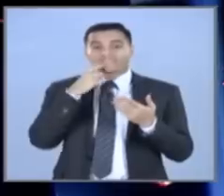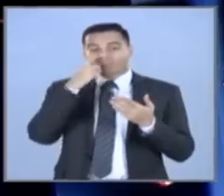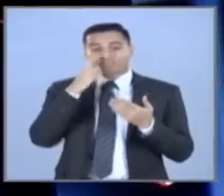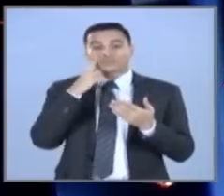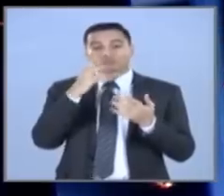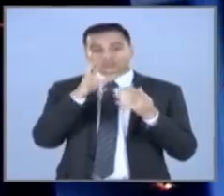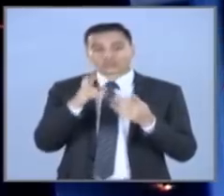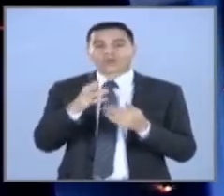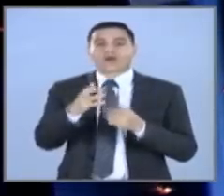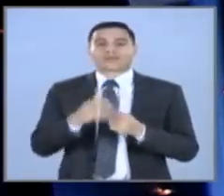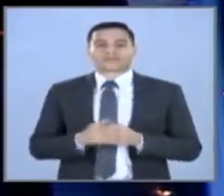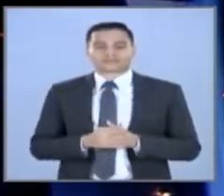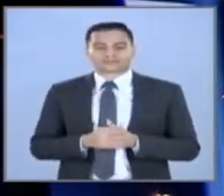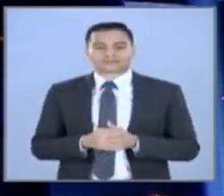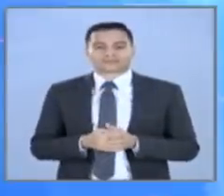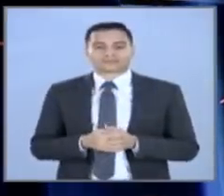هو